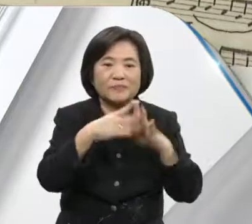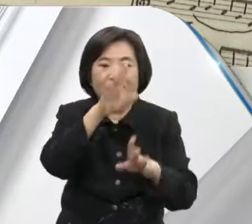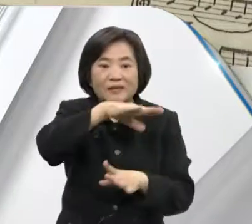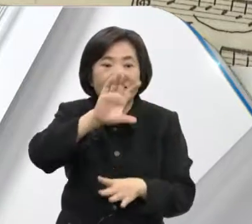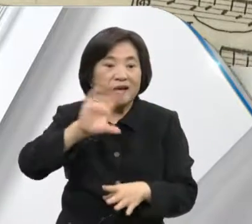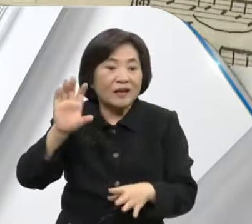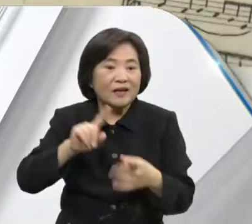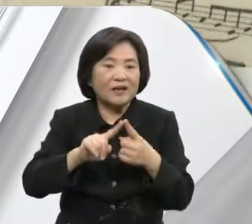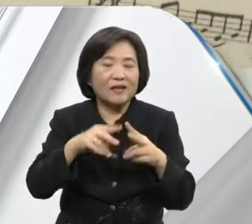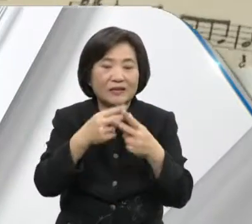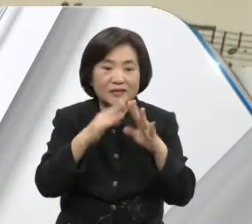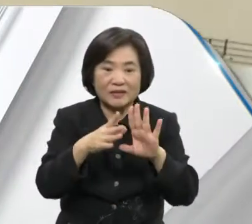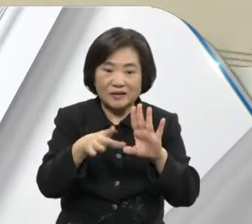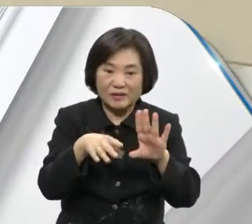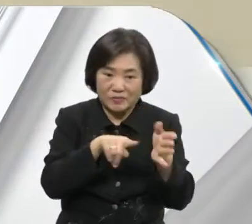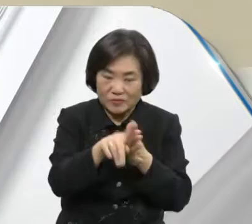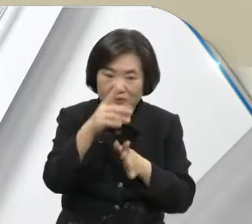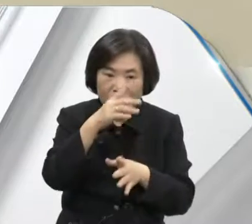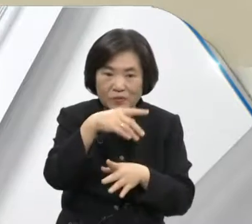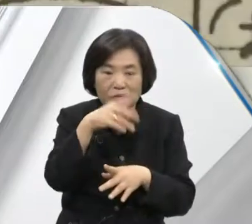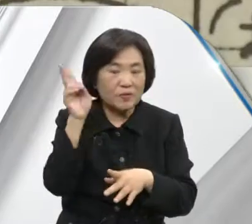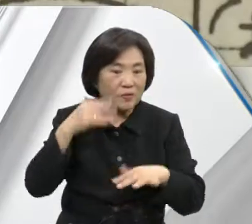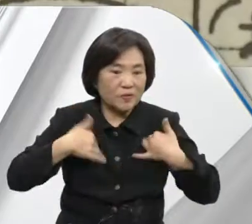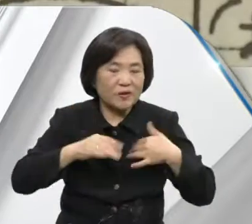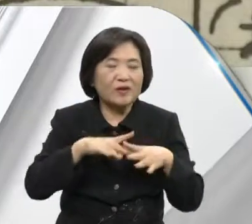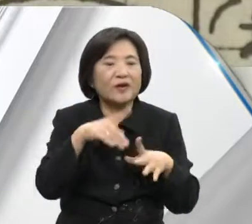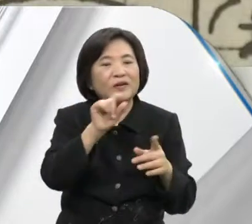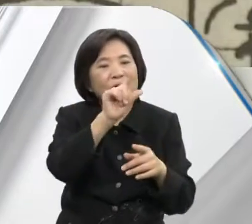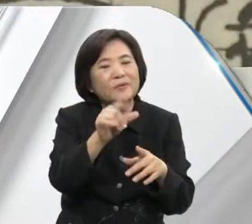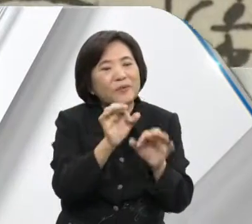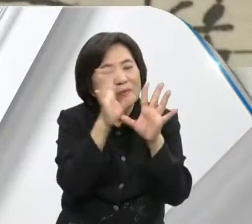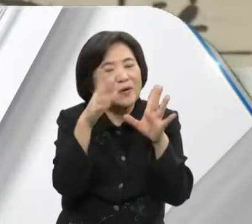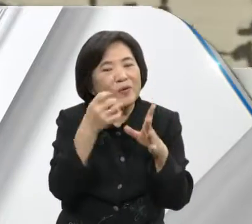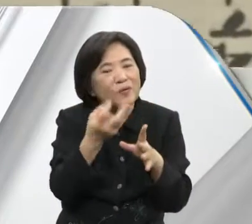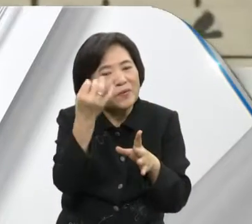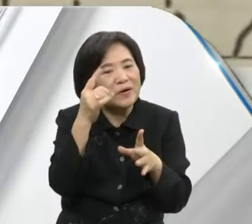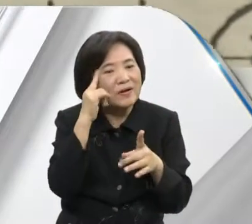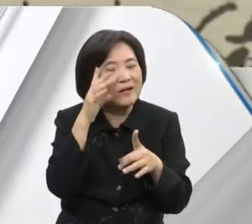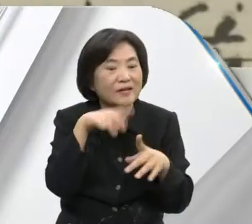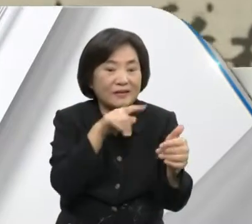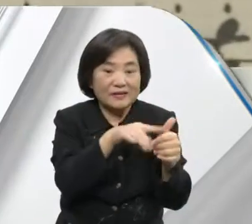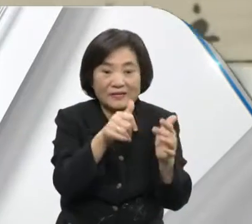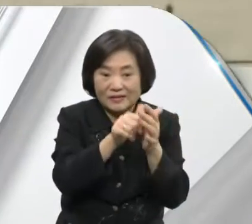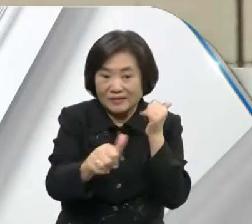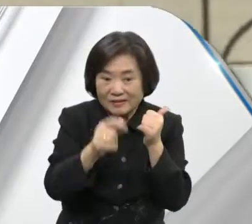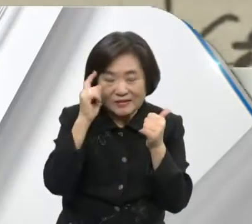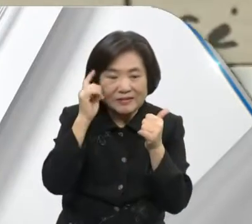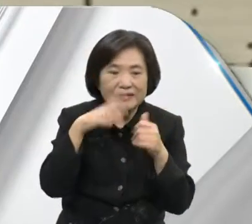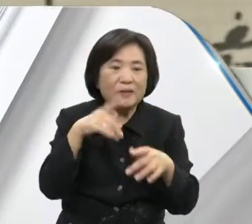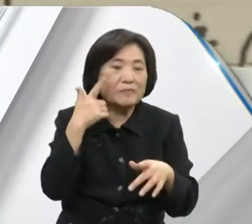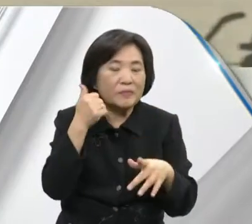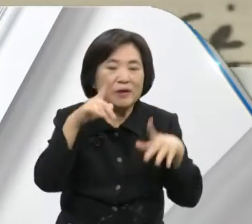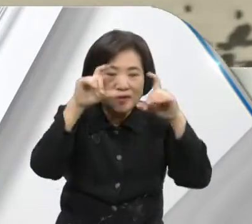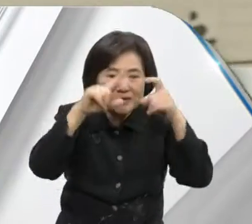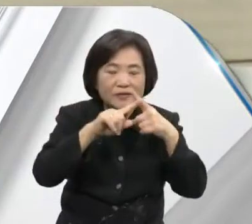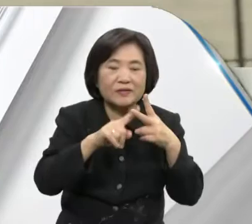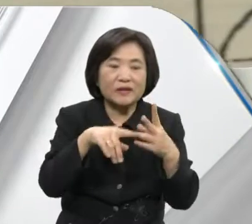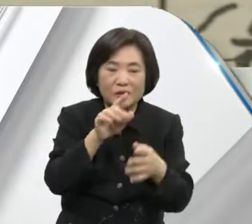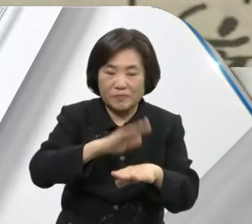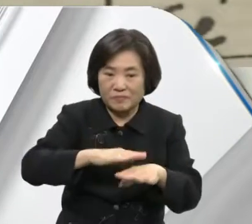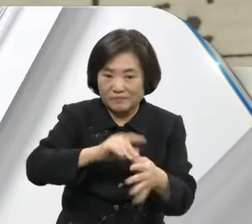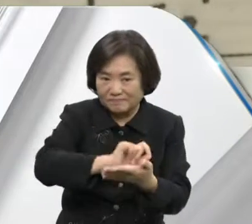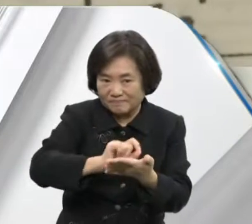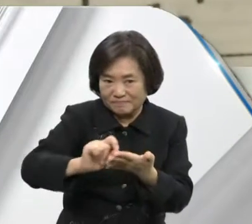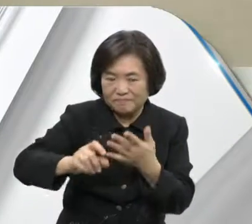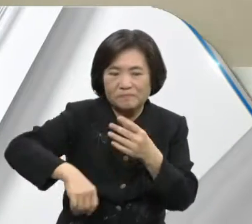创作客家音乐，超起一讲花花列到。齐从容的奶齐乐君同阿爸的相片收稿列到，做下